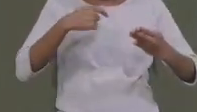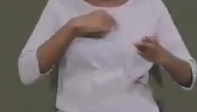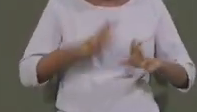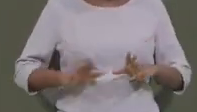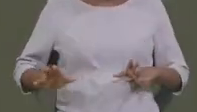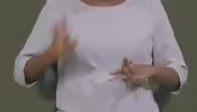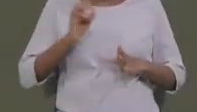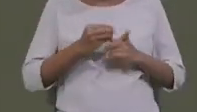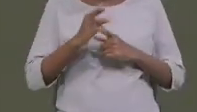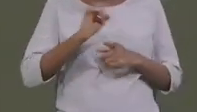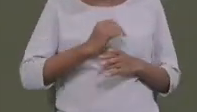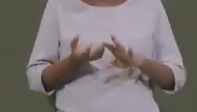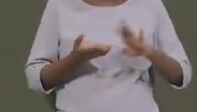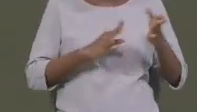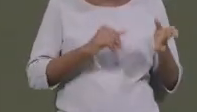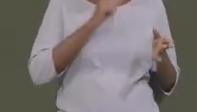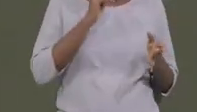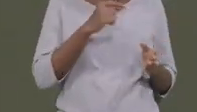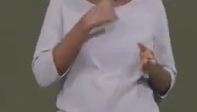ou je meurs.